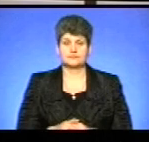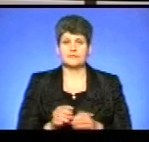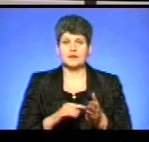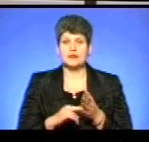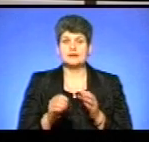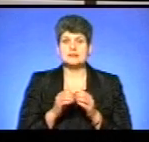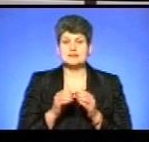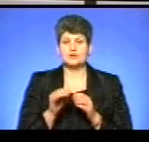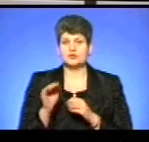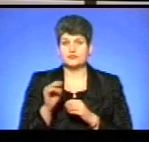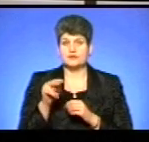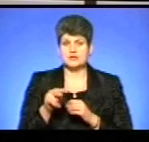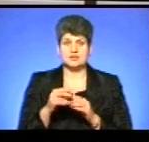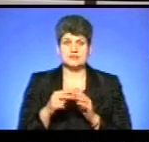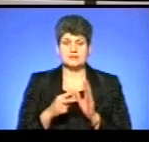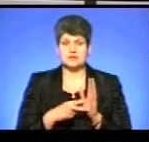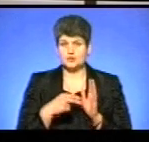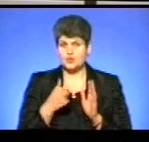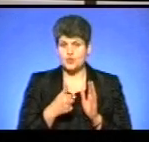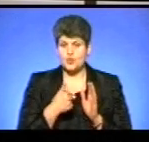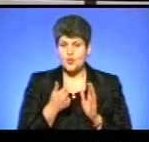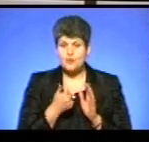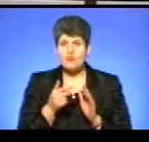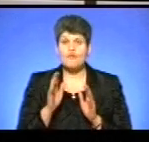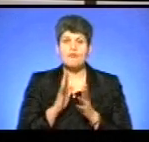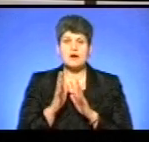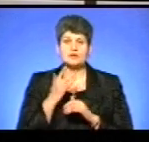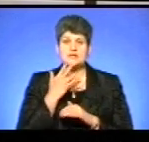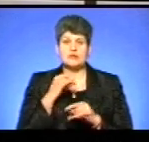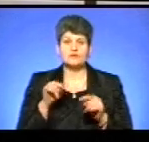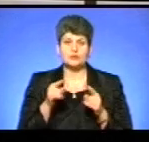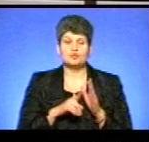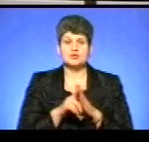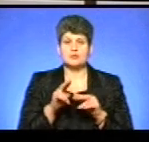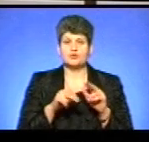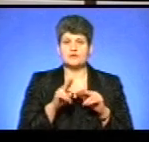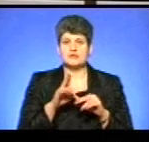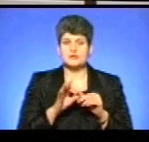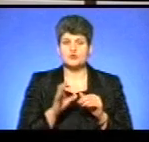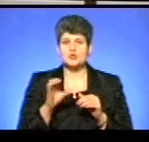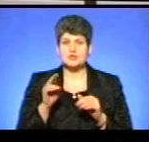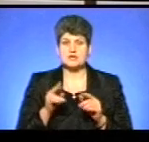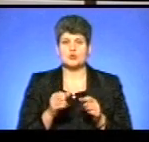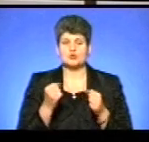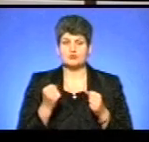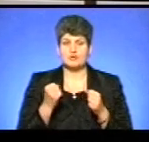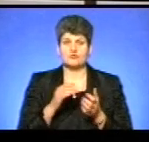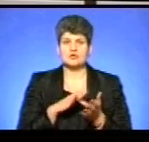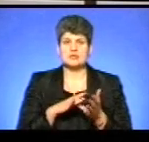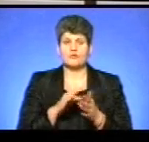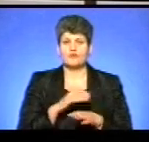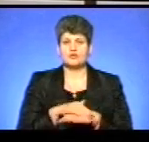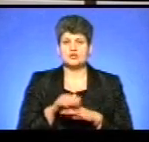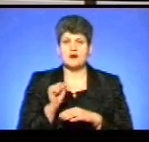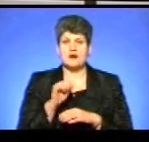Зазначу, 10 жовтня 2017 року у парку Національного відродження почали будівництво соціально-спортивного центру «Вулична